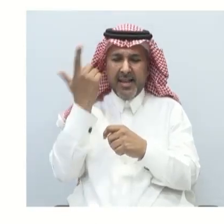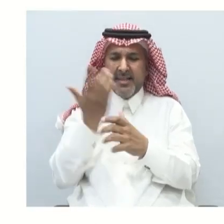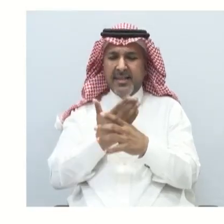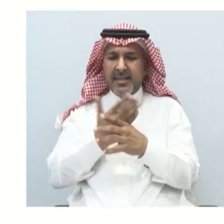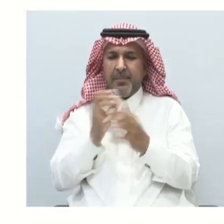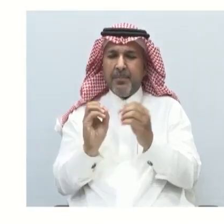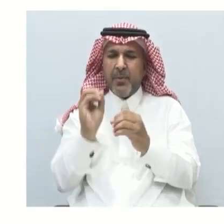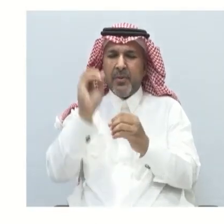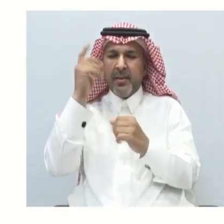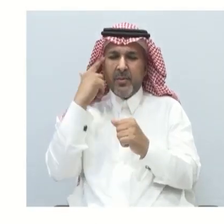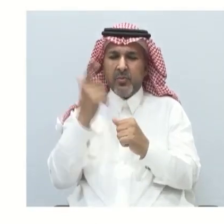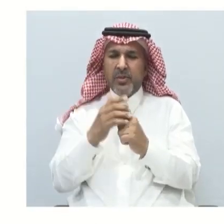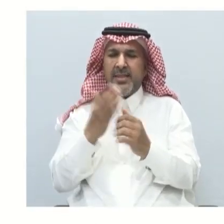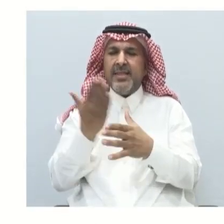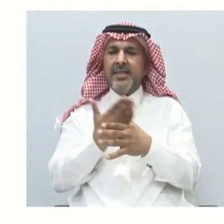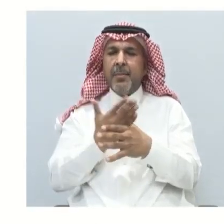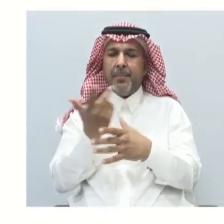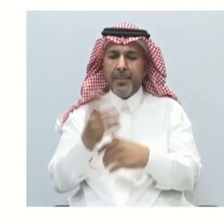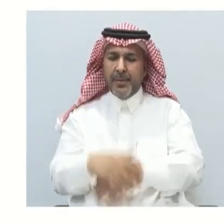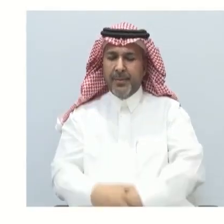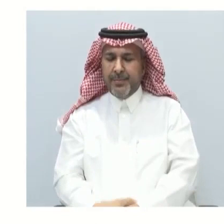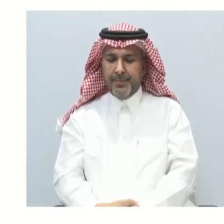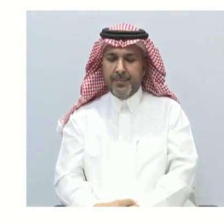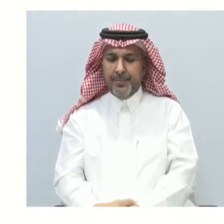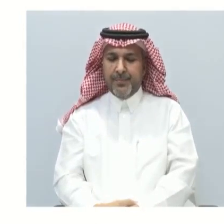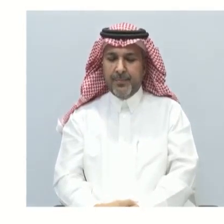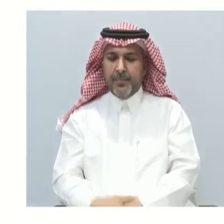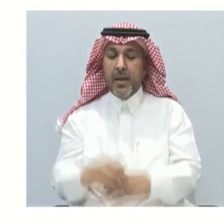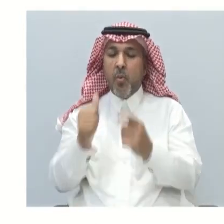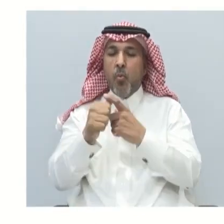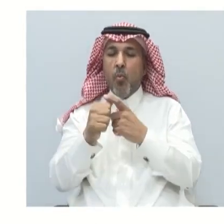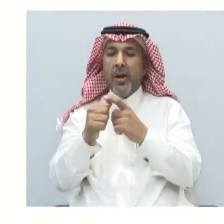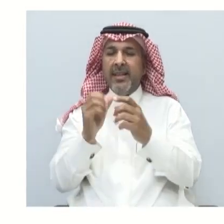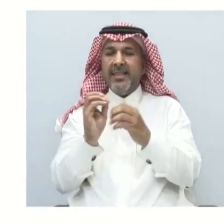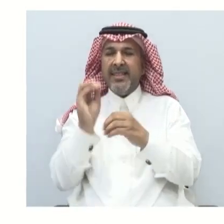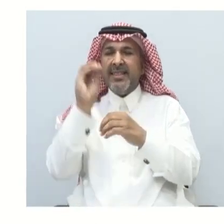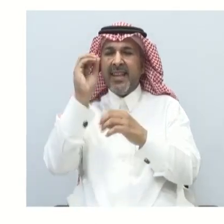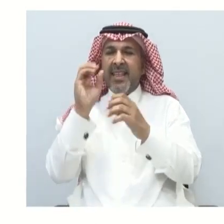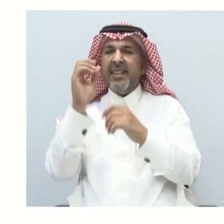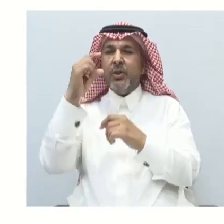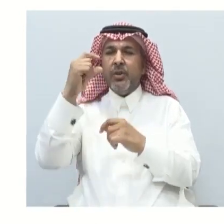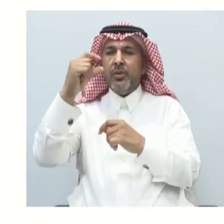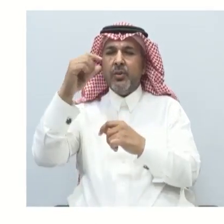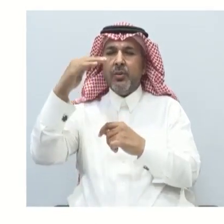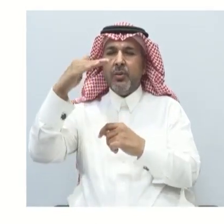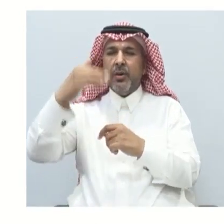نتيجه اذا السبب هنا هي ايش هي وجود ادخنه المصانع ادخنه